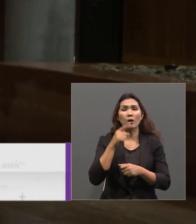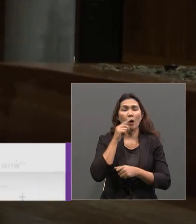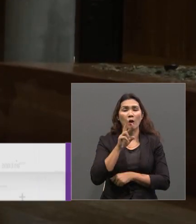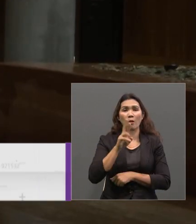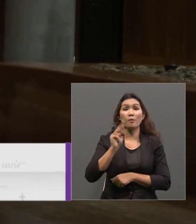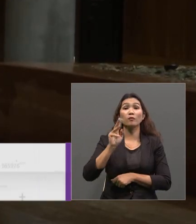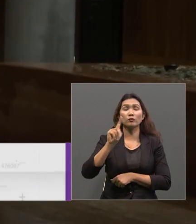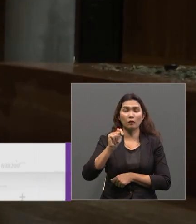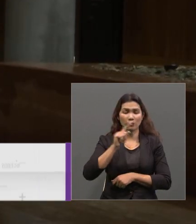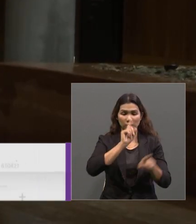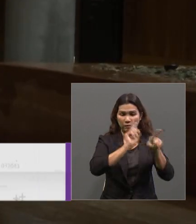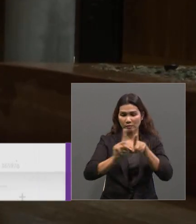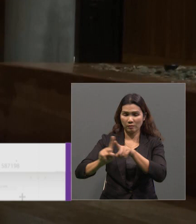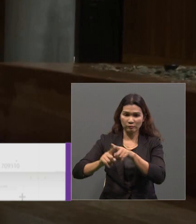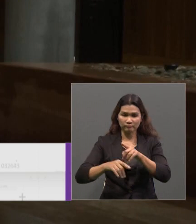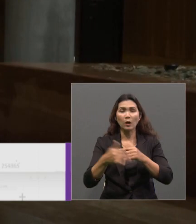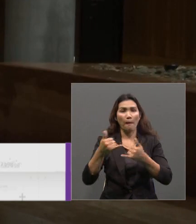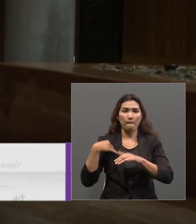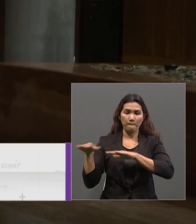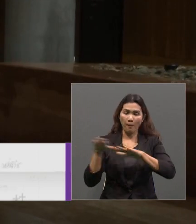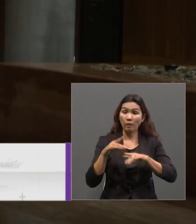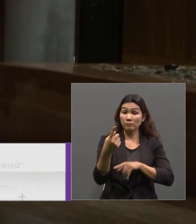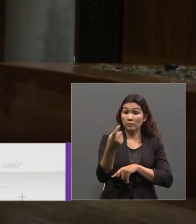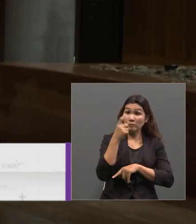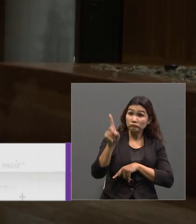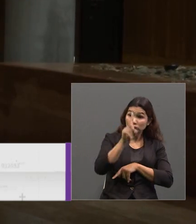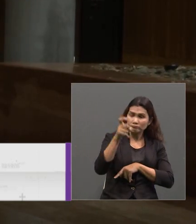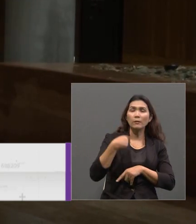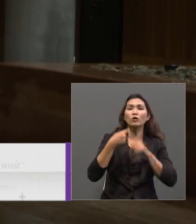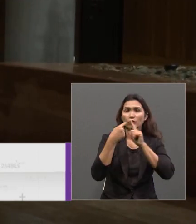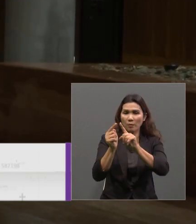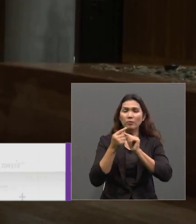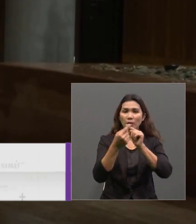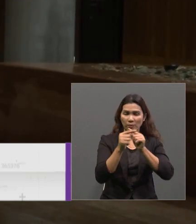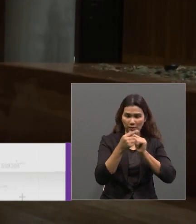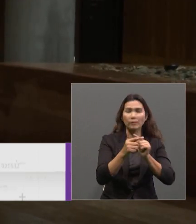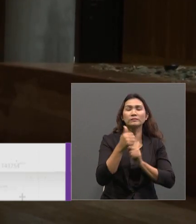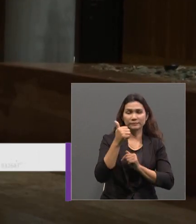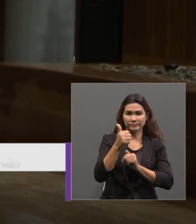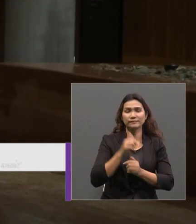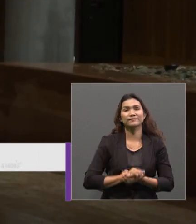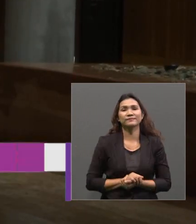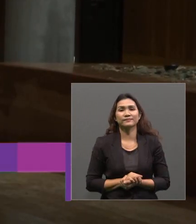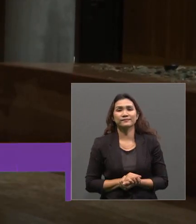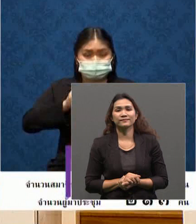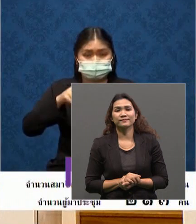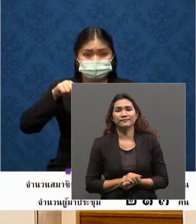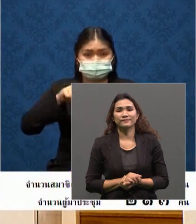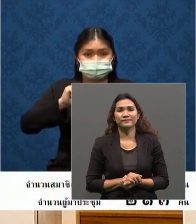ท่านนะคะก็บอกว่าพร้อมที่จะตอบทุกข้อสงสัยและชี้แจงการทำงานที่ผ่านมาต่อรัฐสภาค่ะ